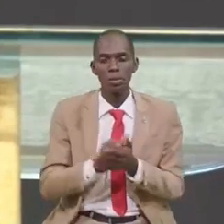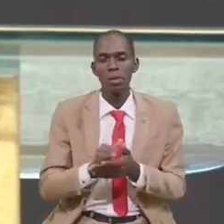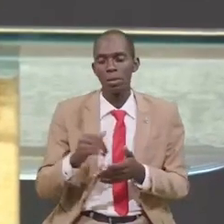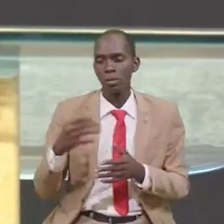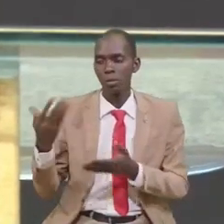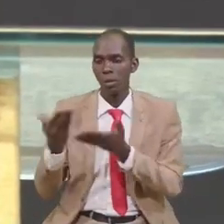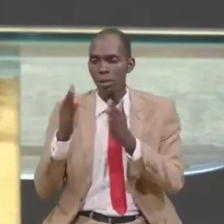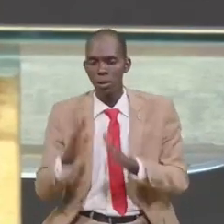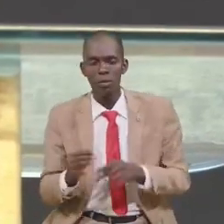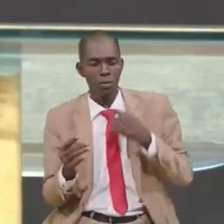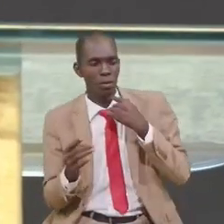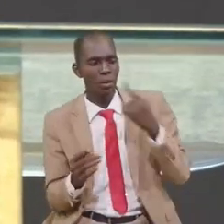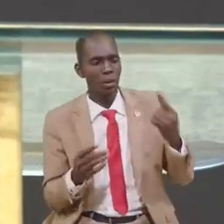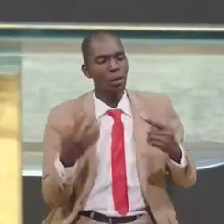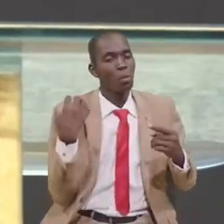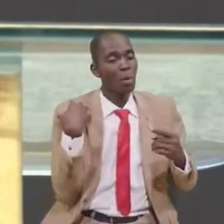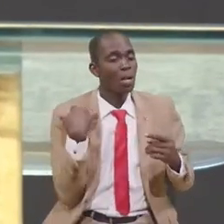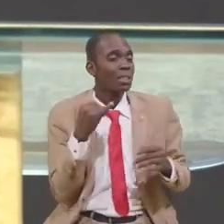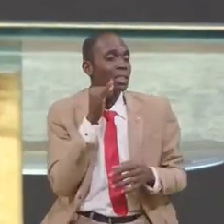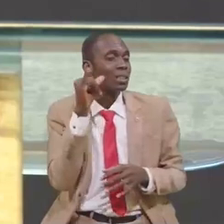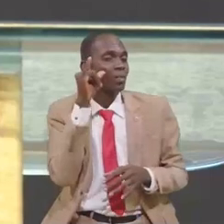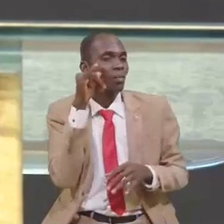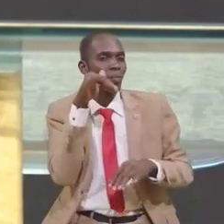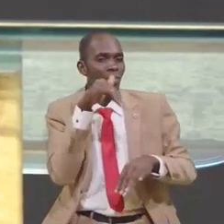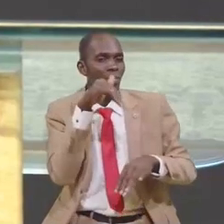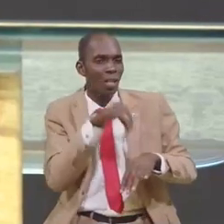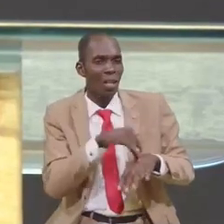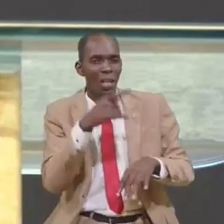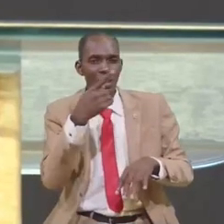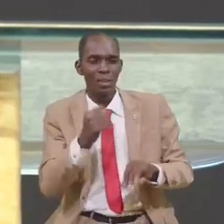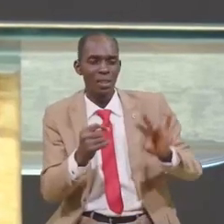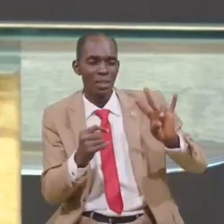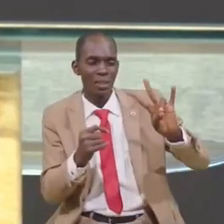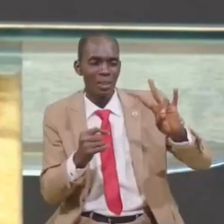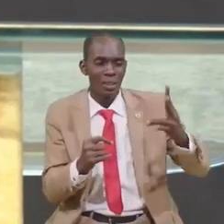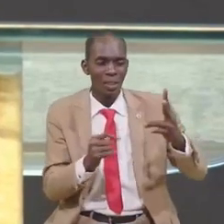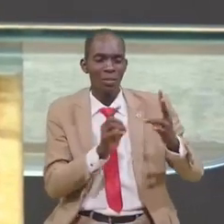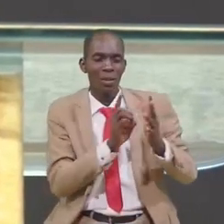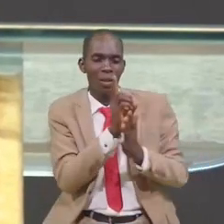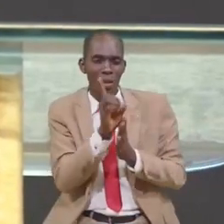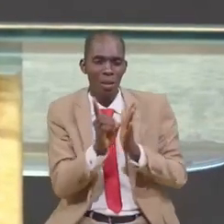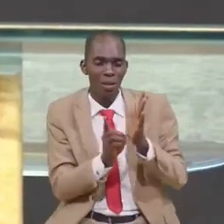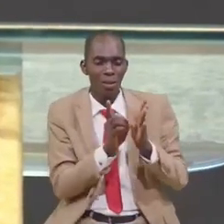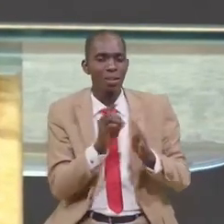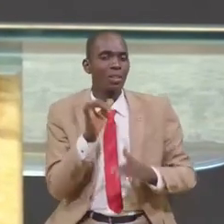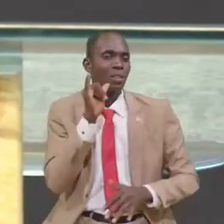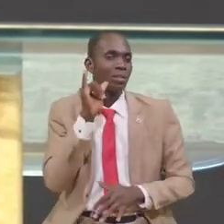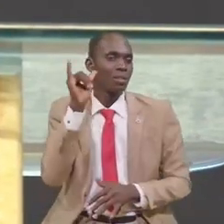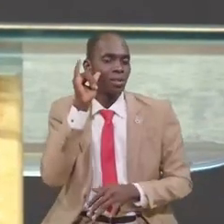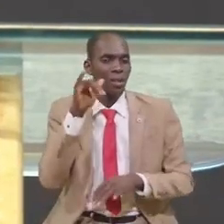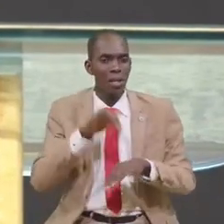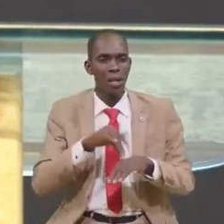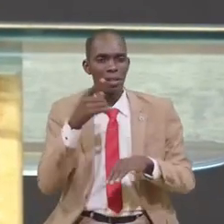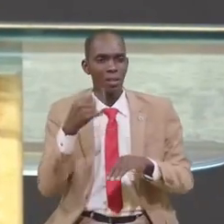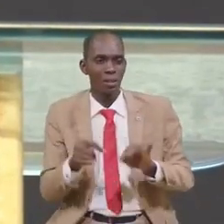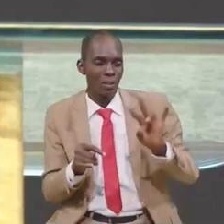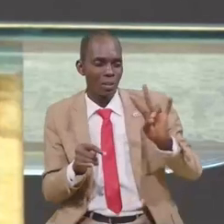Et il lui dit, hier à la septième heure, hier à la septième heure,